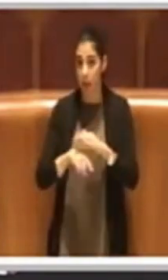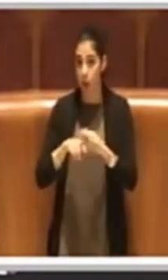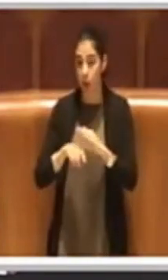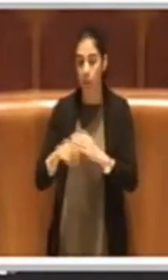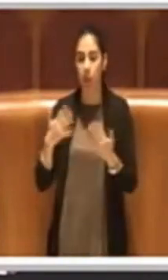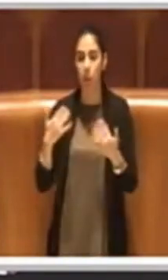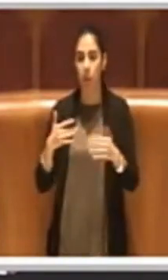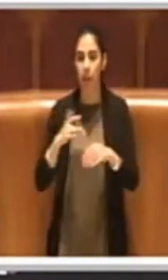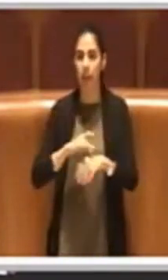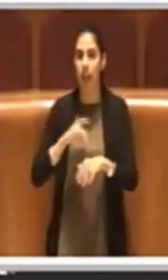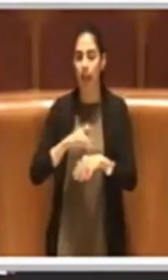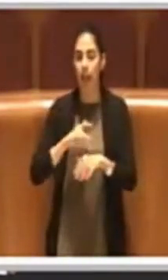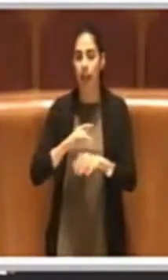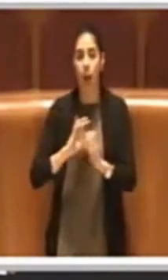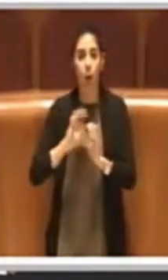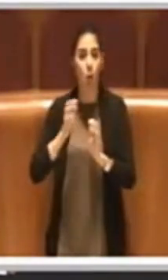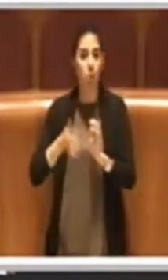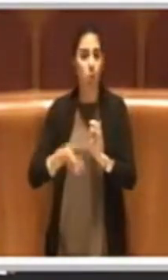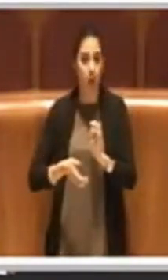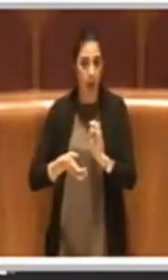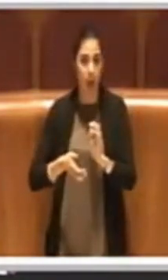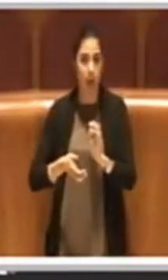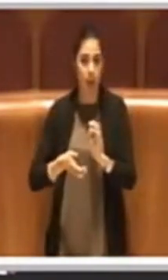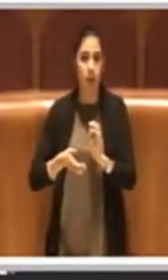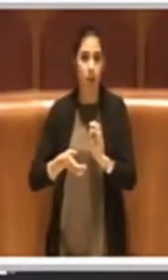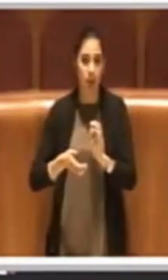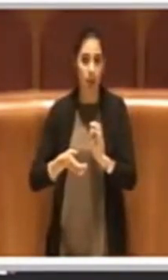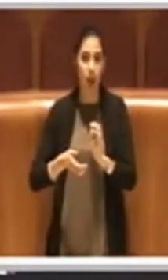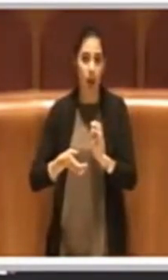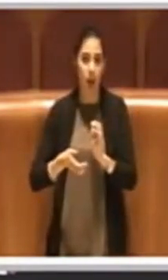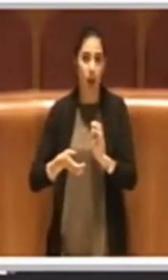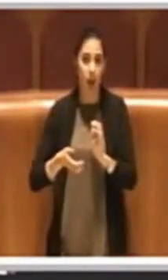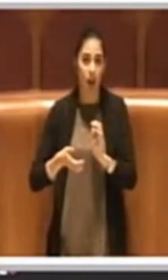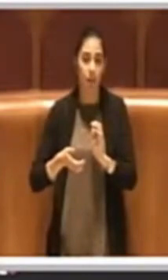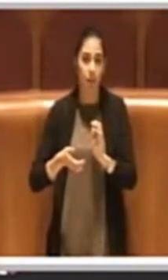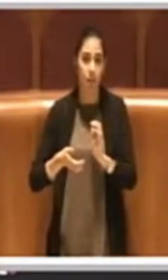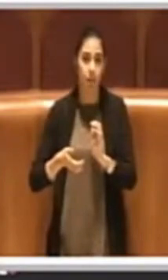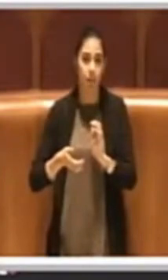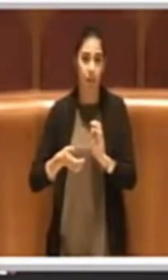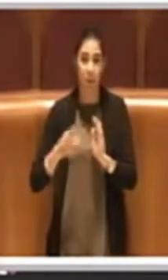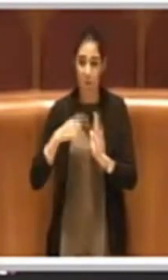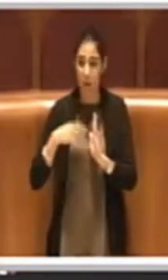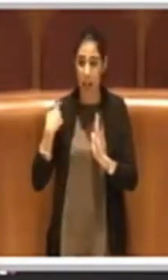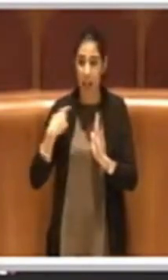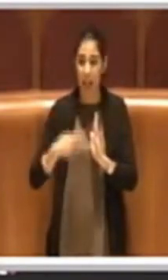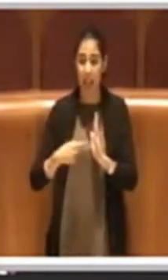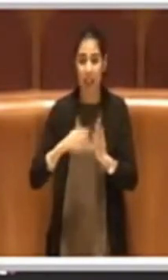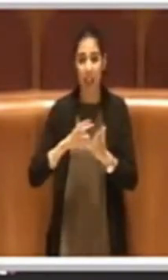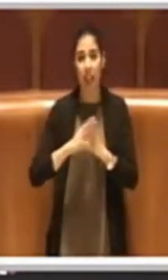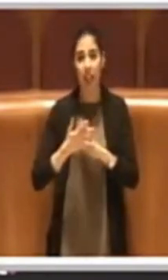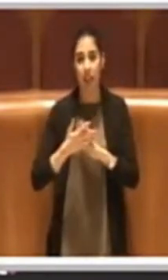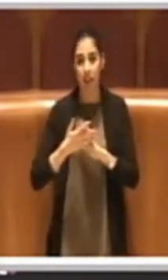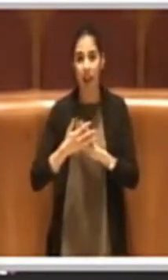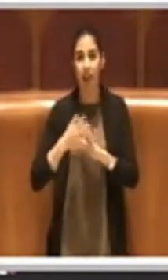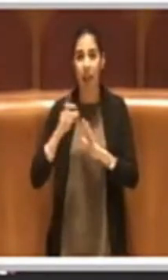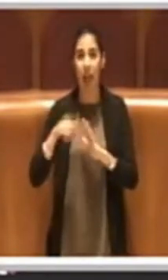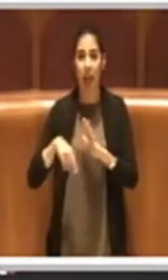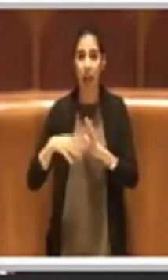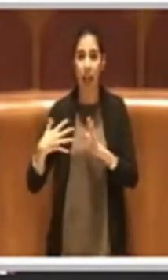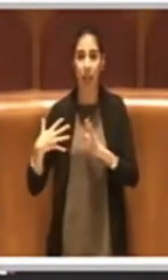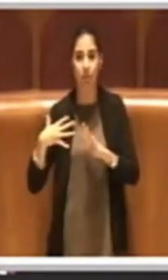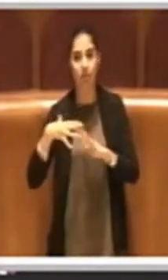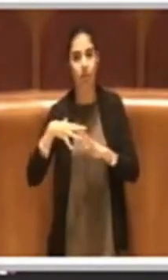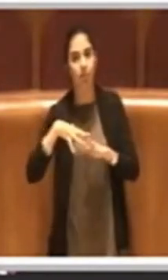molto complessa che si è anche incastrata un pochino nel corso di questi mesi anche con delle sentenze è